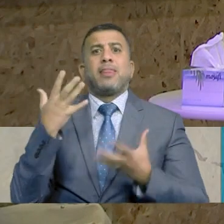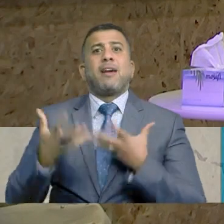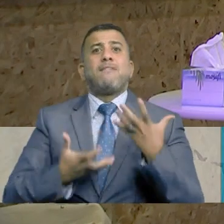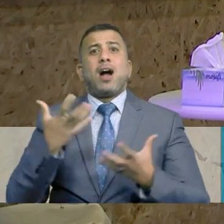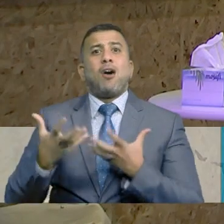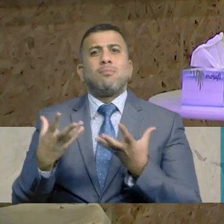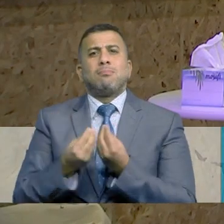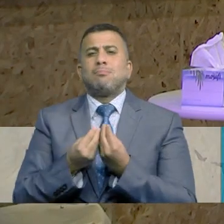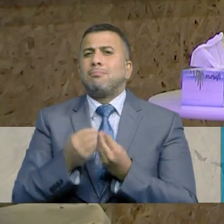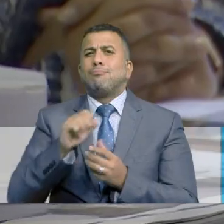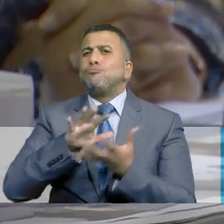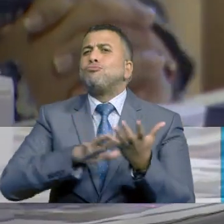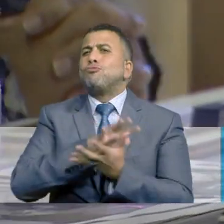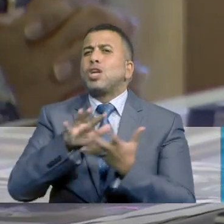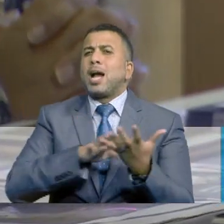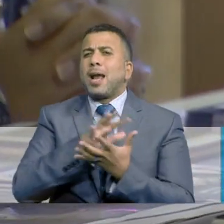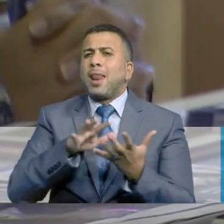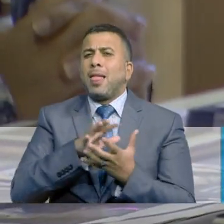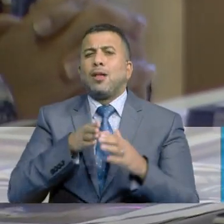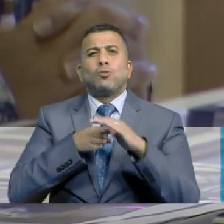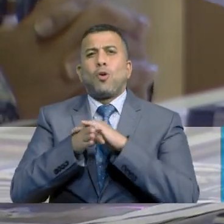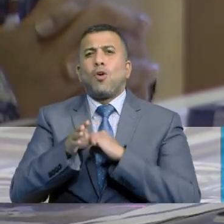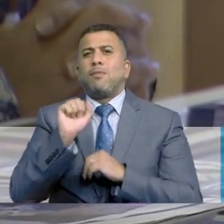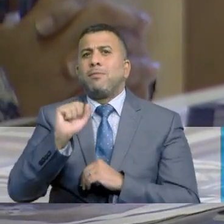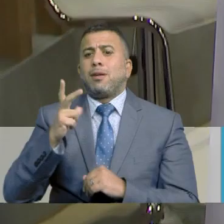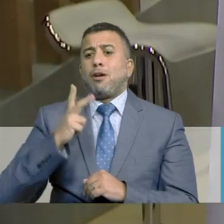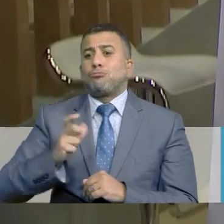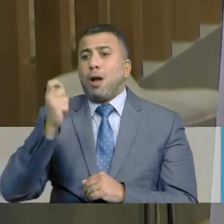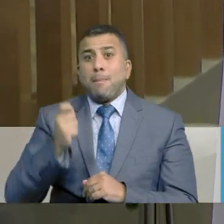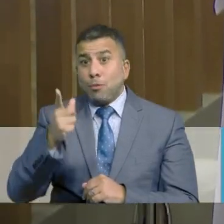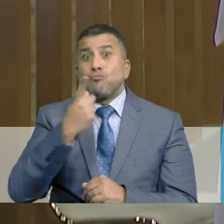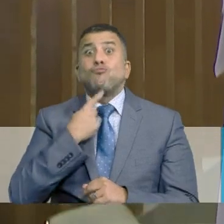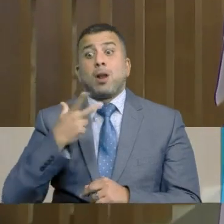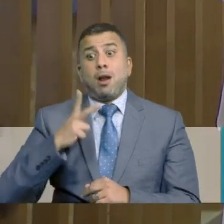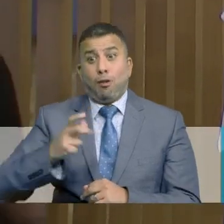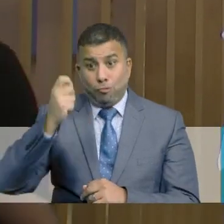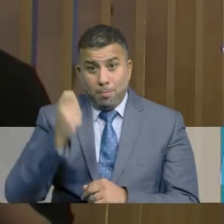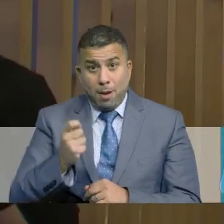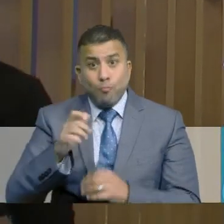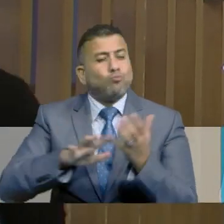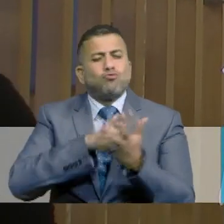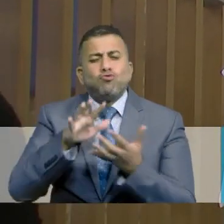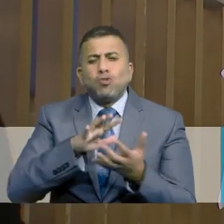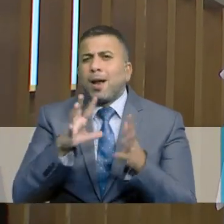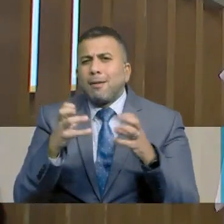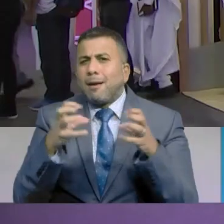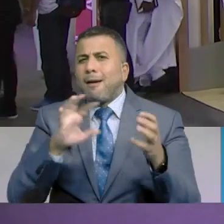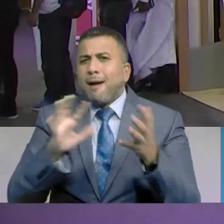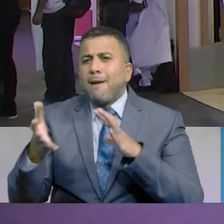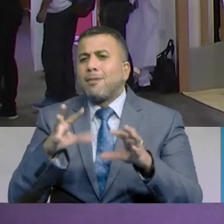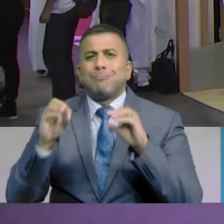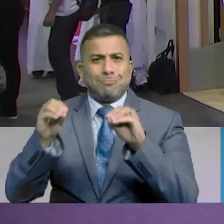للتفاعل والتغلب على كافه العقبات التي تعرقل دخولهم الى عالم رياده الاعمال